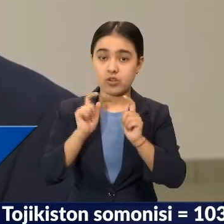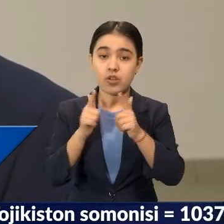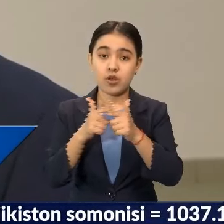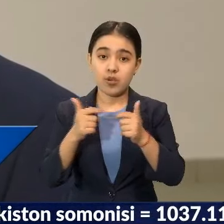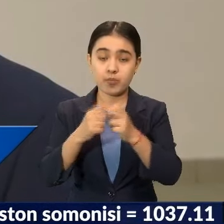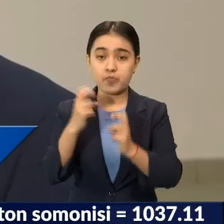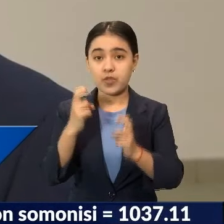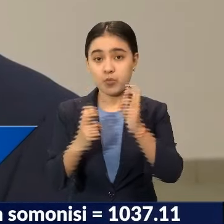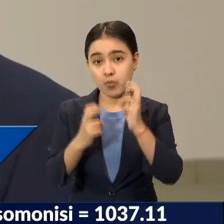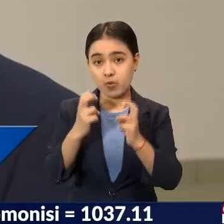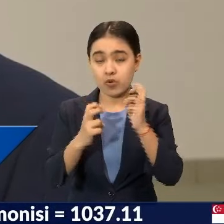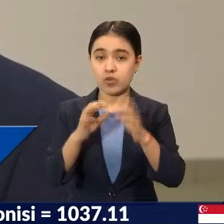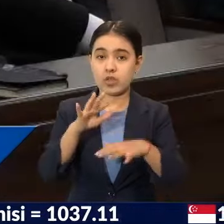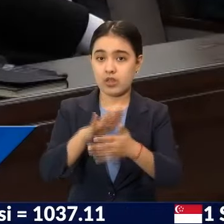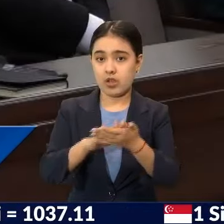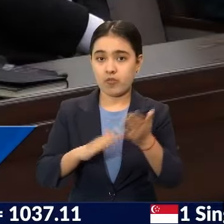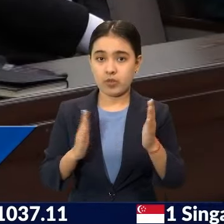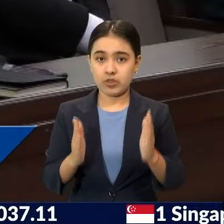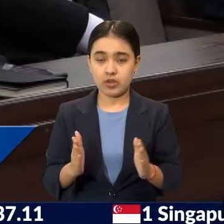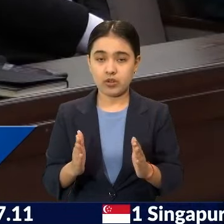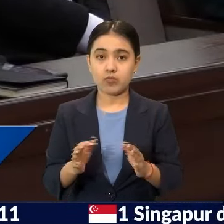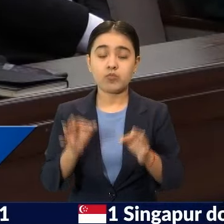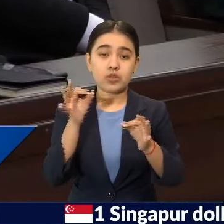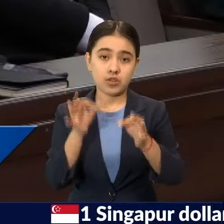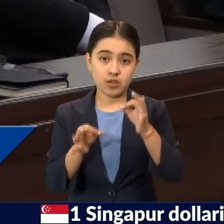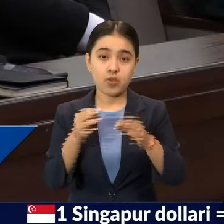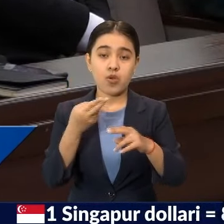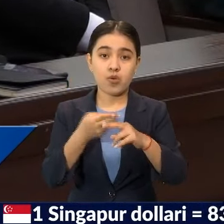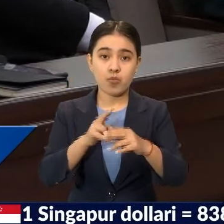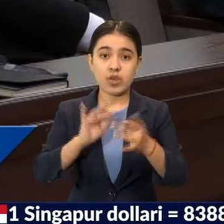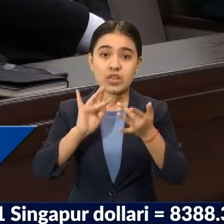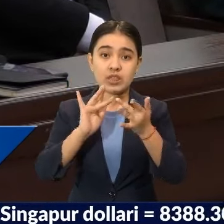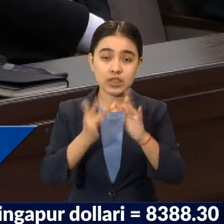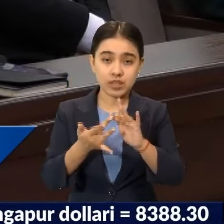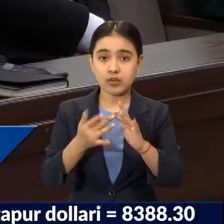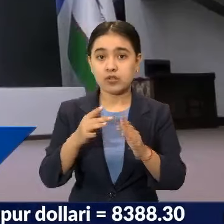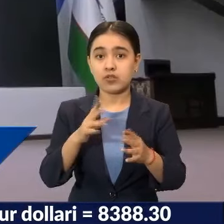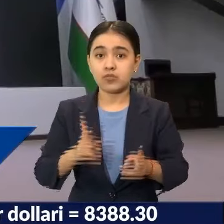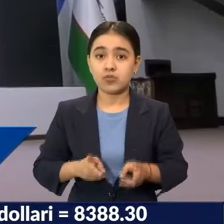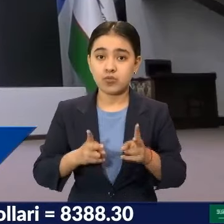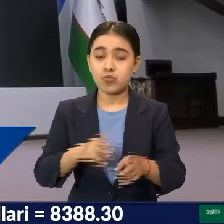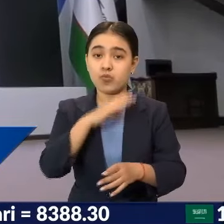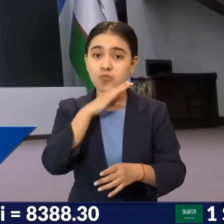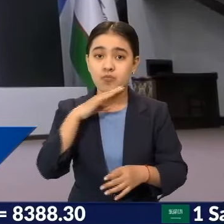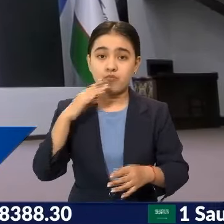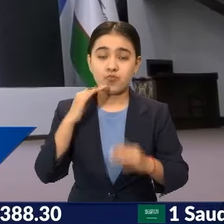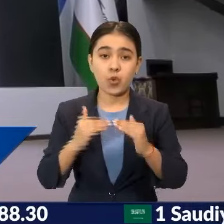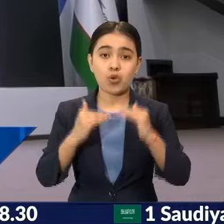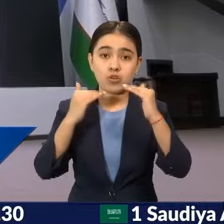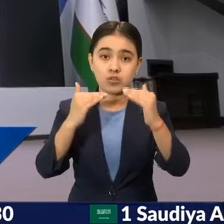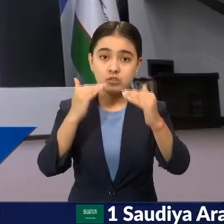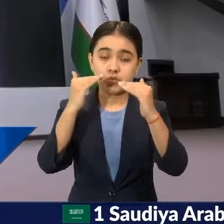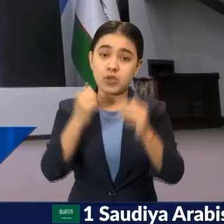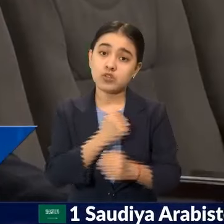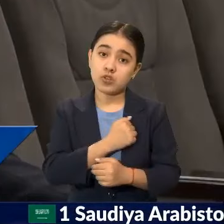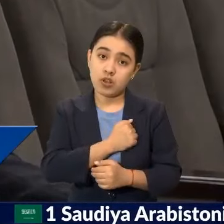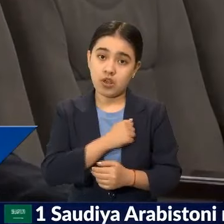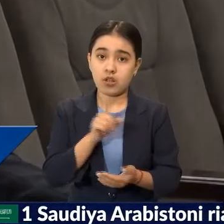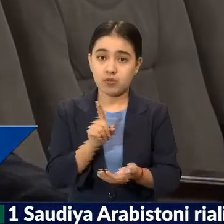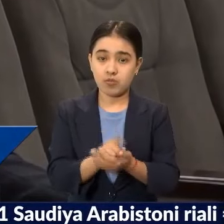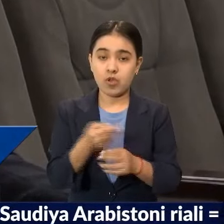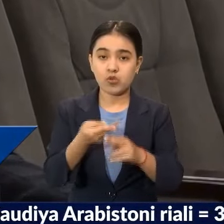muassasa tashkilotlarida davom ettirilmoqda. Dar haqiqat, virtual olamdagi jinoyatlar sonining kundan kunga oshib borayotgani achinarli